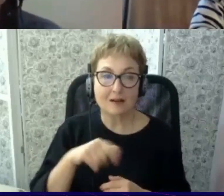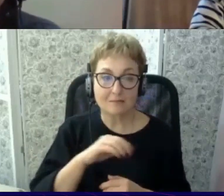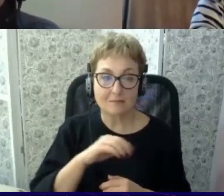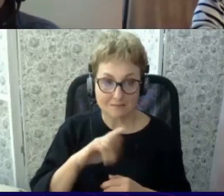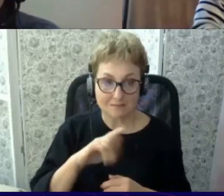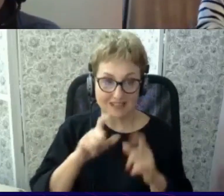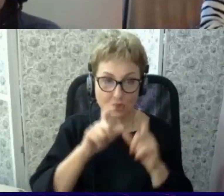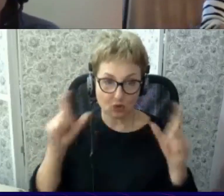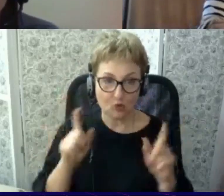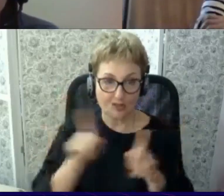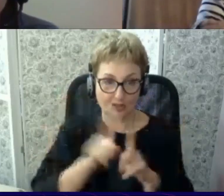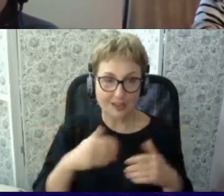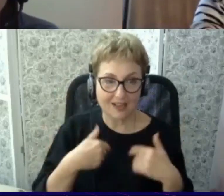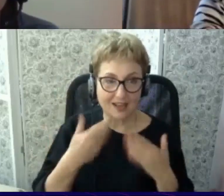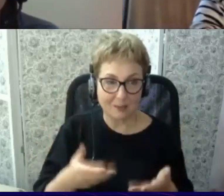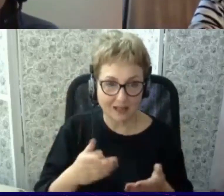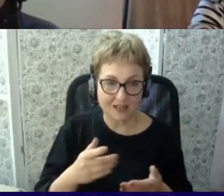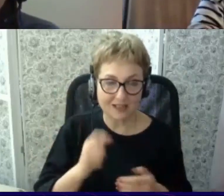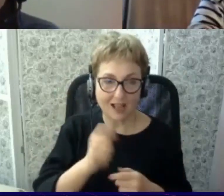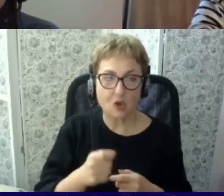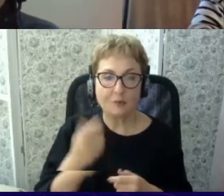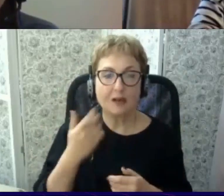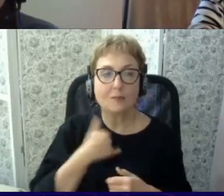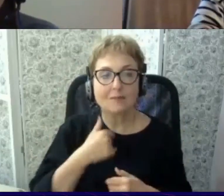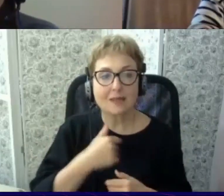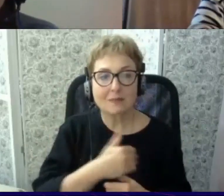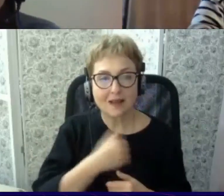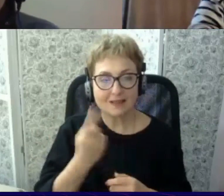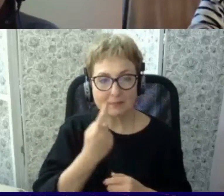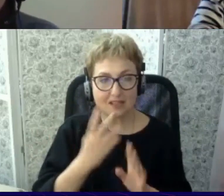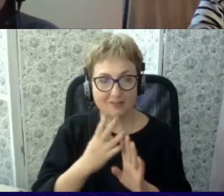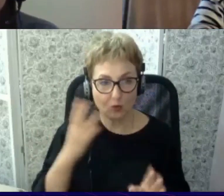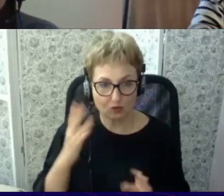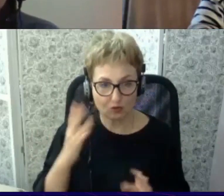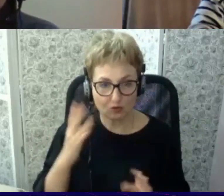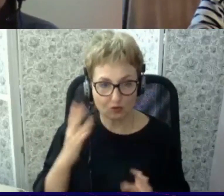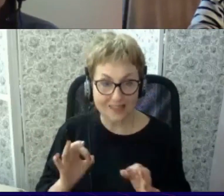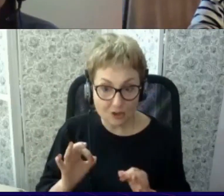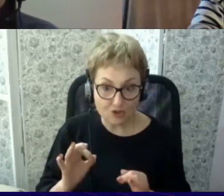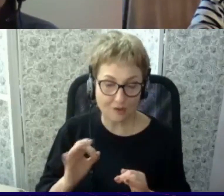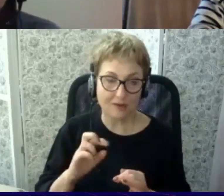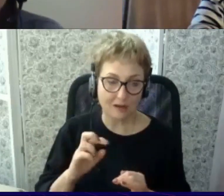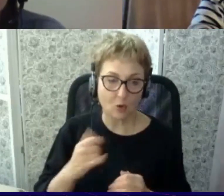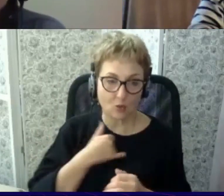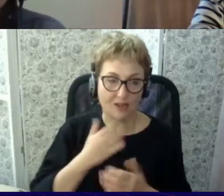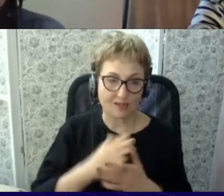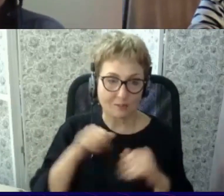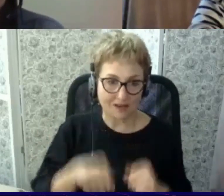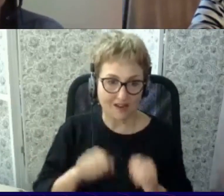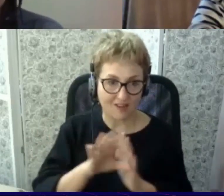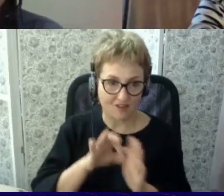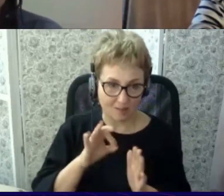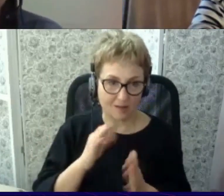мы со школами такие же даем рекомендации. Вот мне бы хотелось, чтобы в первую очередь, конечно же, ну, у нас есть